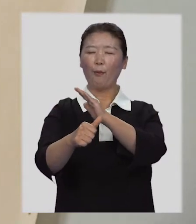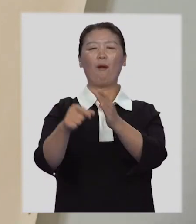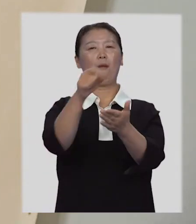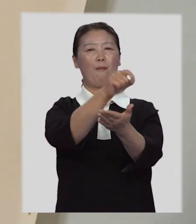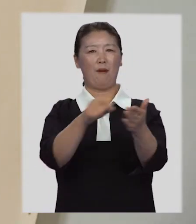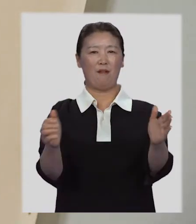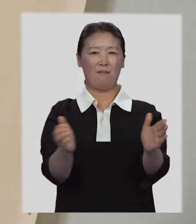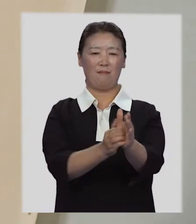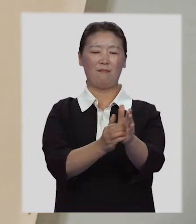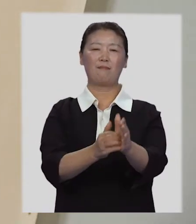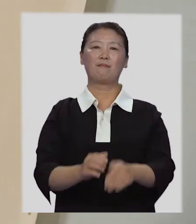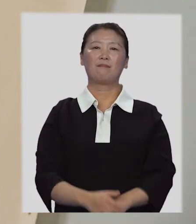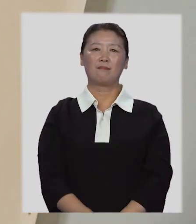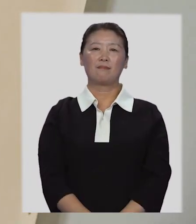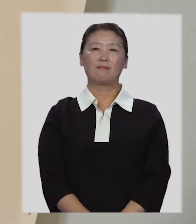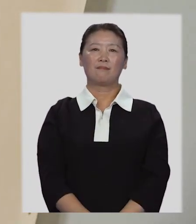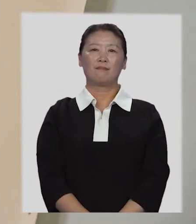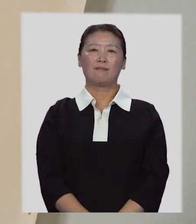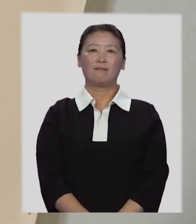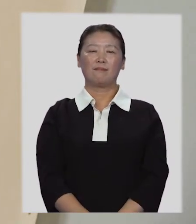해리슨이 서명하였습니다.